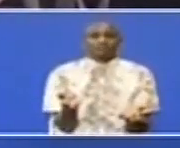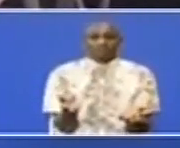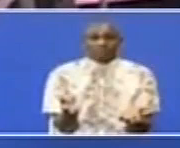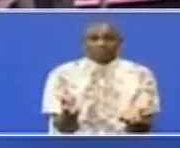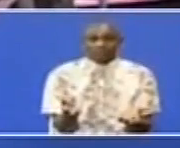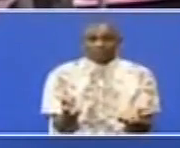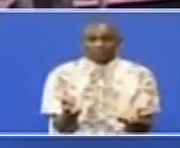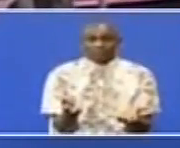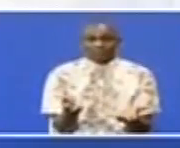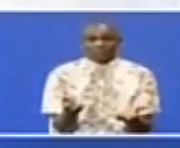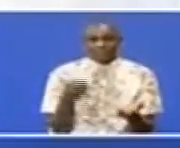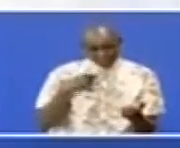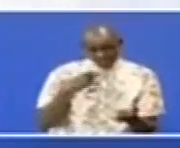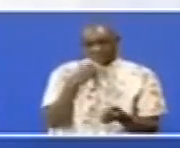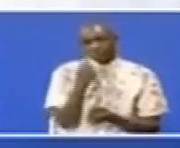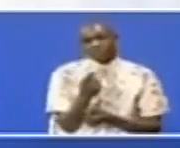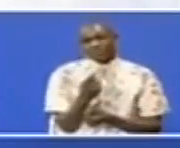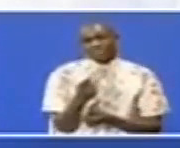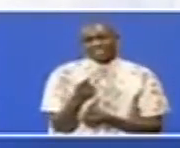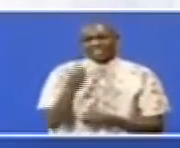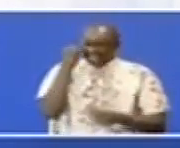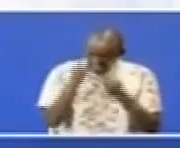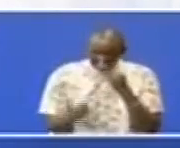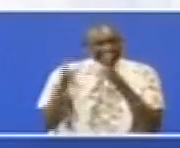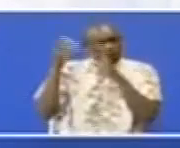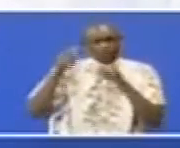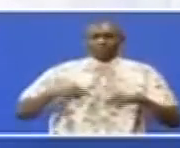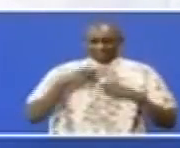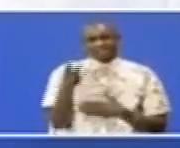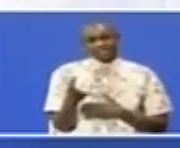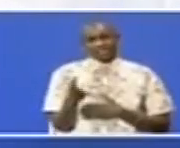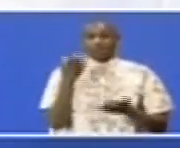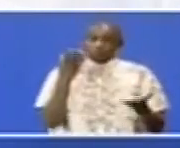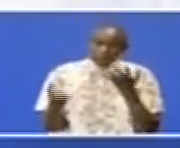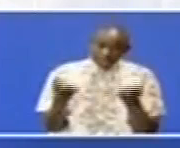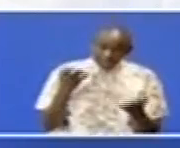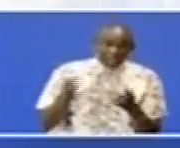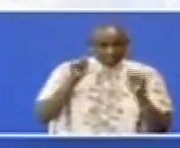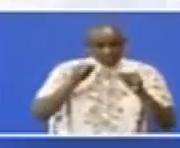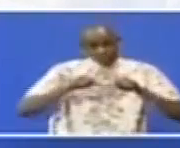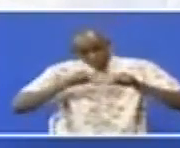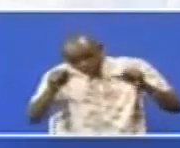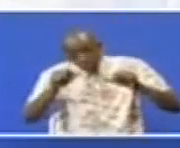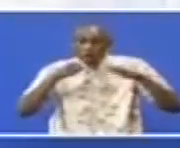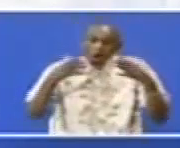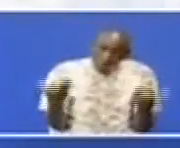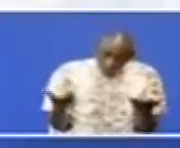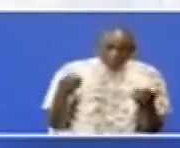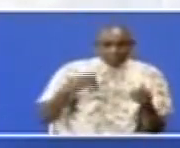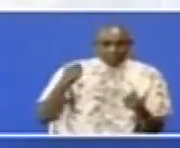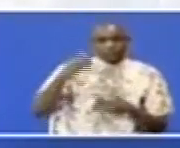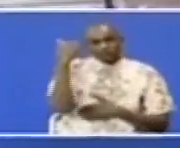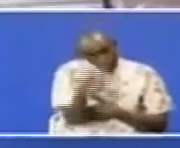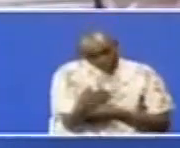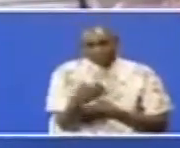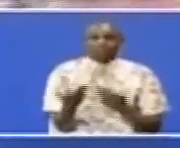last leg, to give this project the last hope of life, whether it is really going to move on or whether we are going to